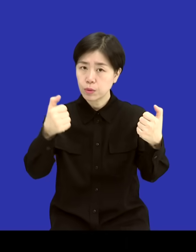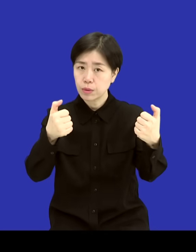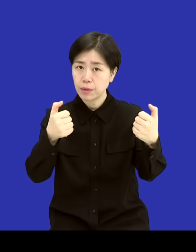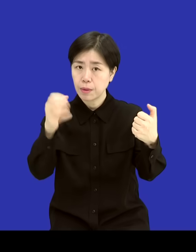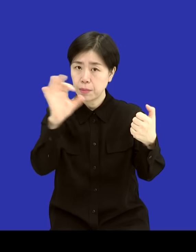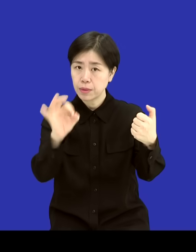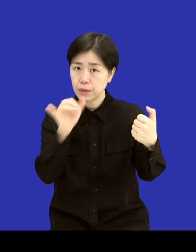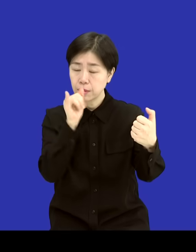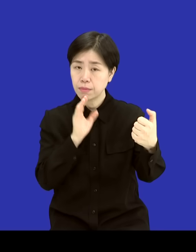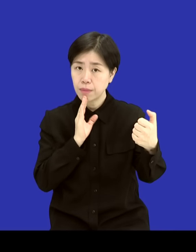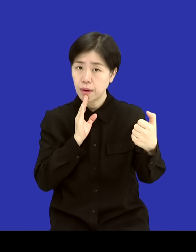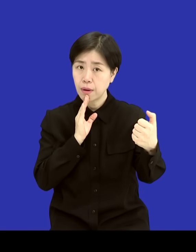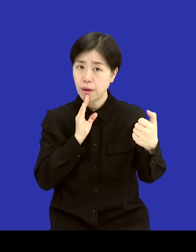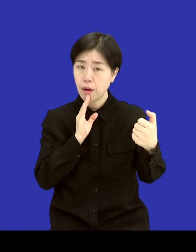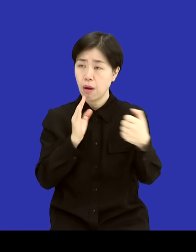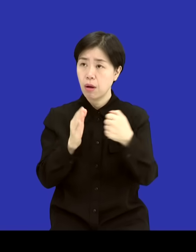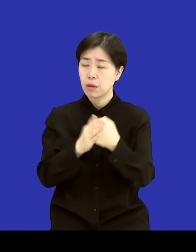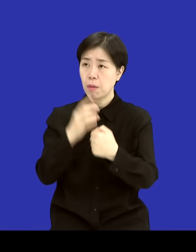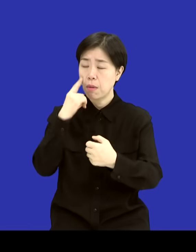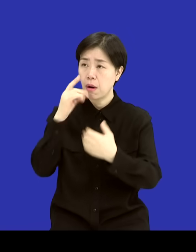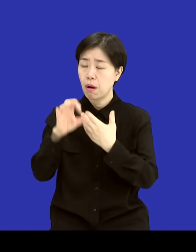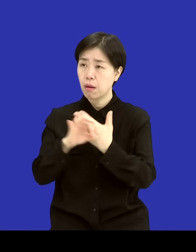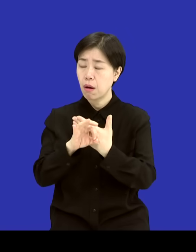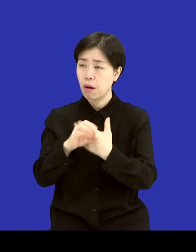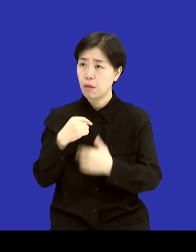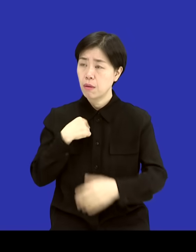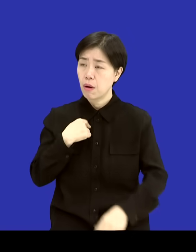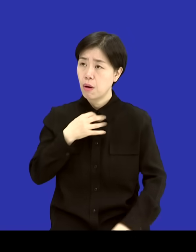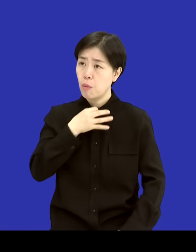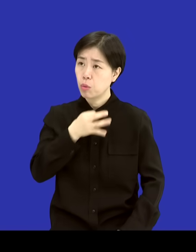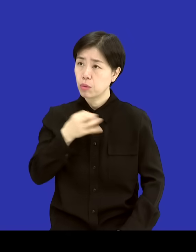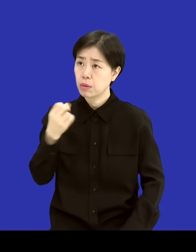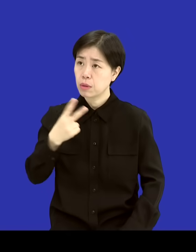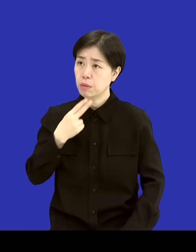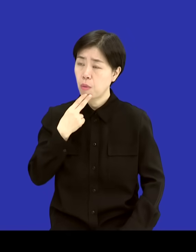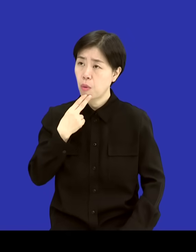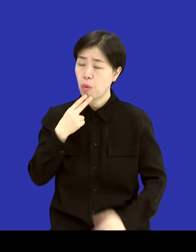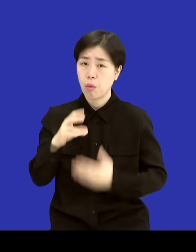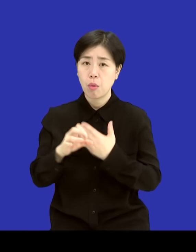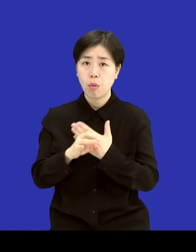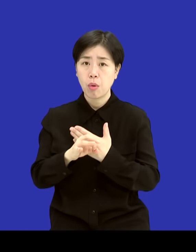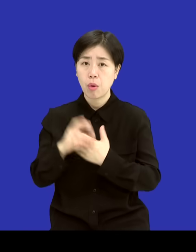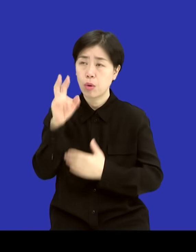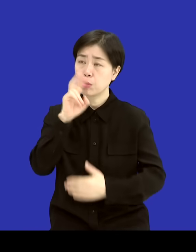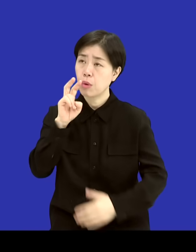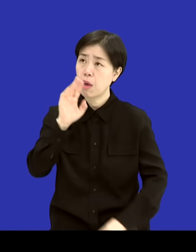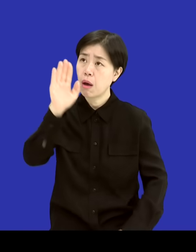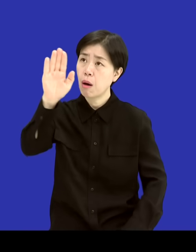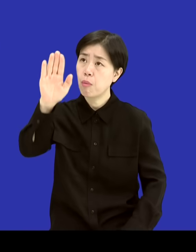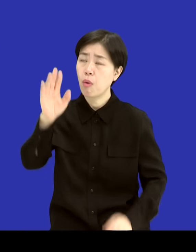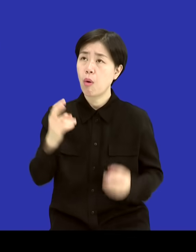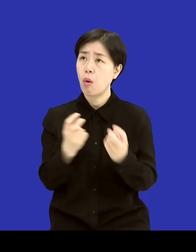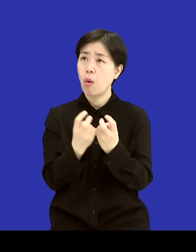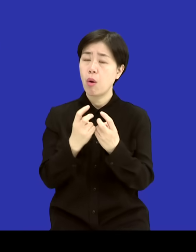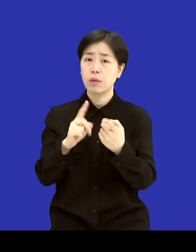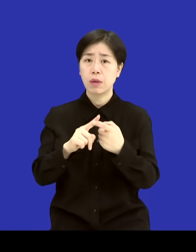않으면 맞아요. 그래서 내가 노래를 못하는 그 미래에 대한 두려움이 있었을 거 아니에요. 네. 어떠셨어요? 그래서